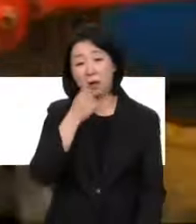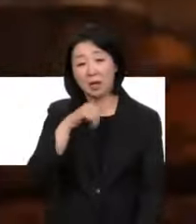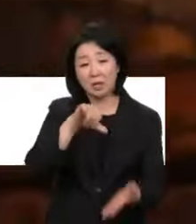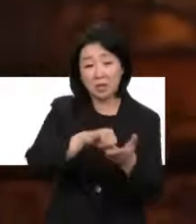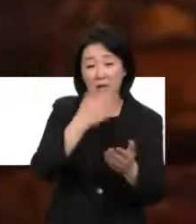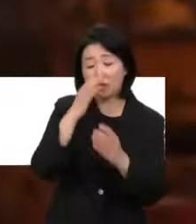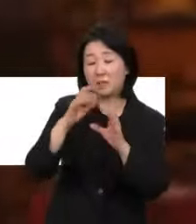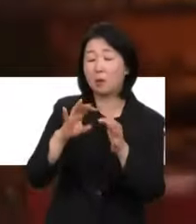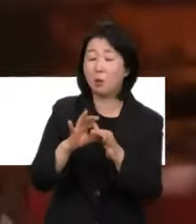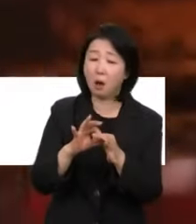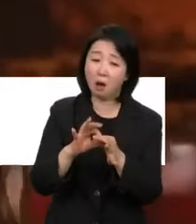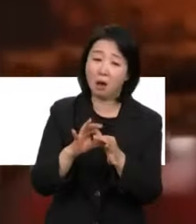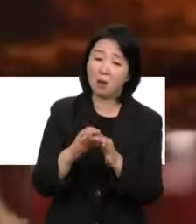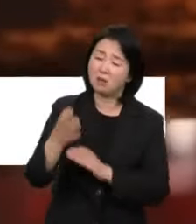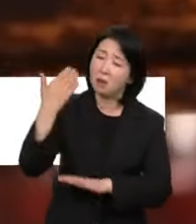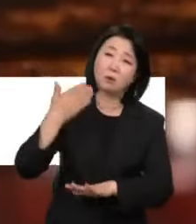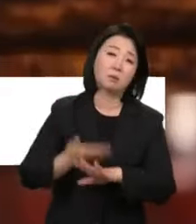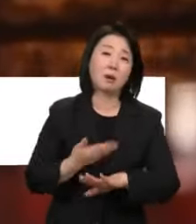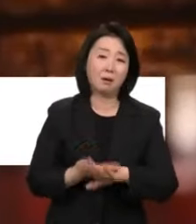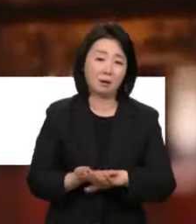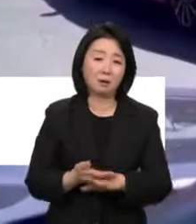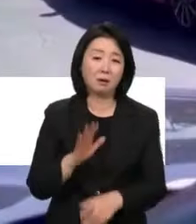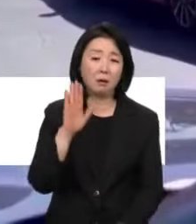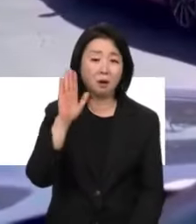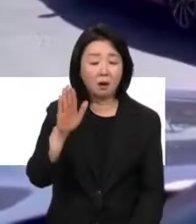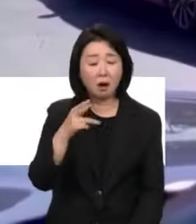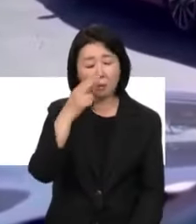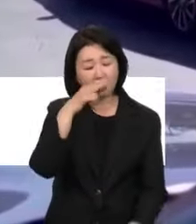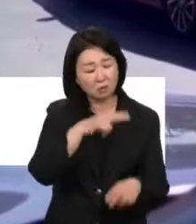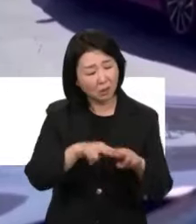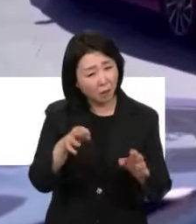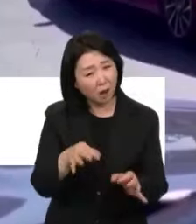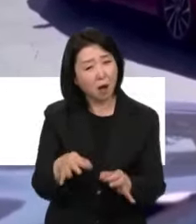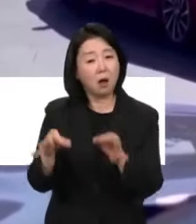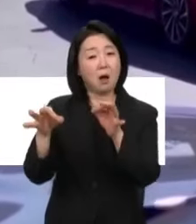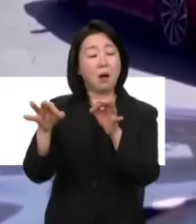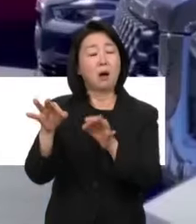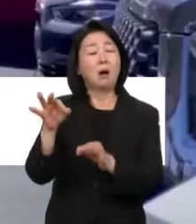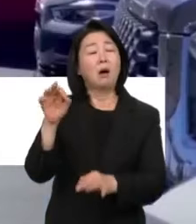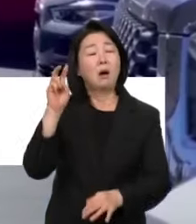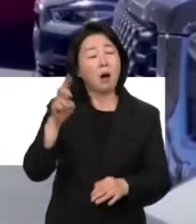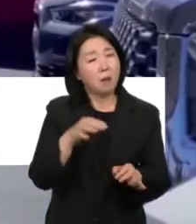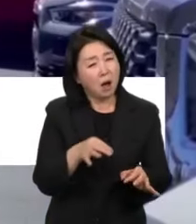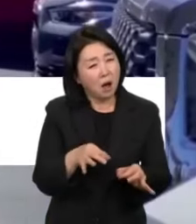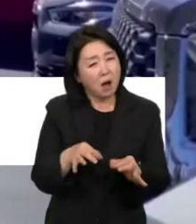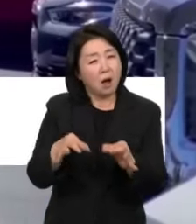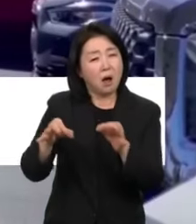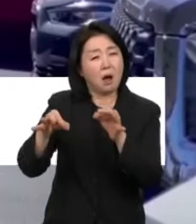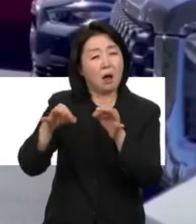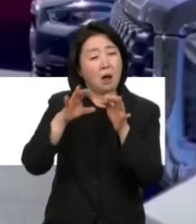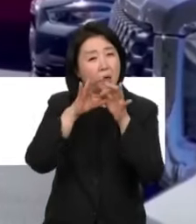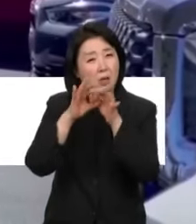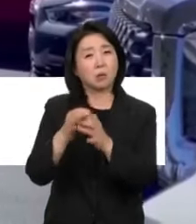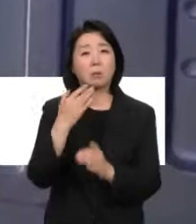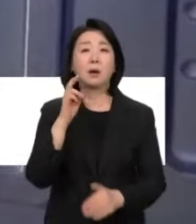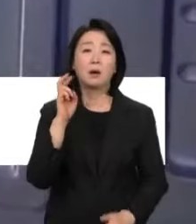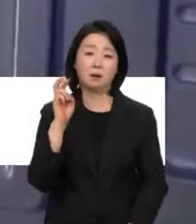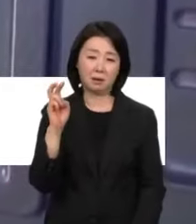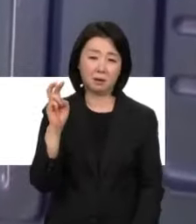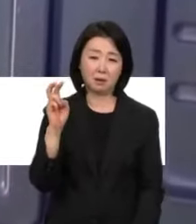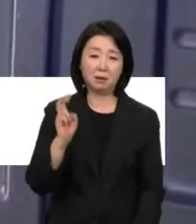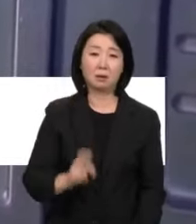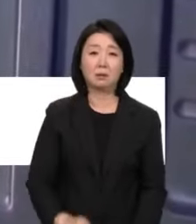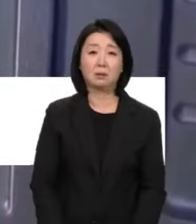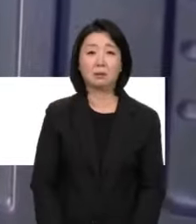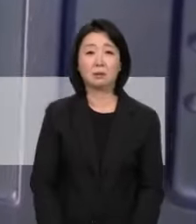관계가 예전하고 좀 완전히 다르고 앞으로 유가 상승세가 당분간 지속될 것 같다라는 것이 대체적인